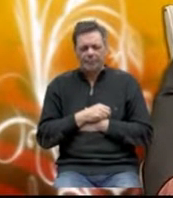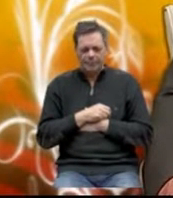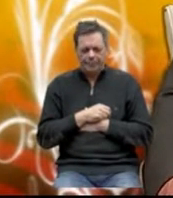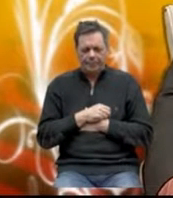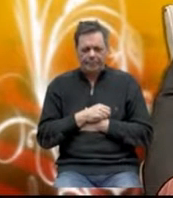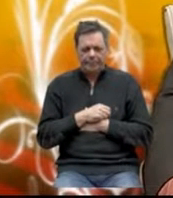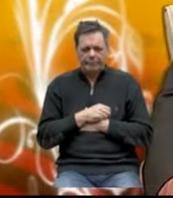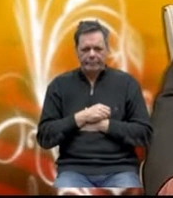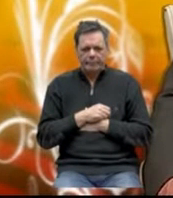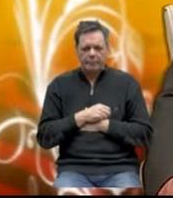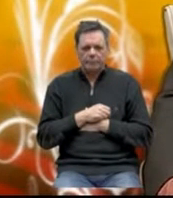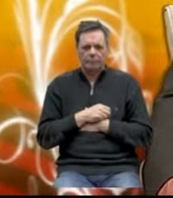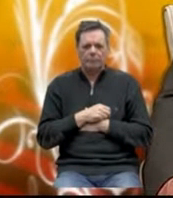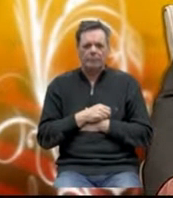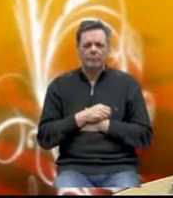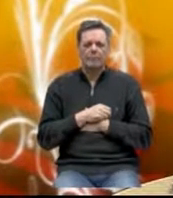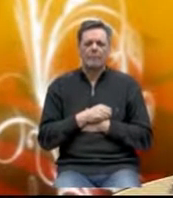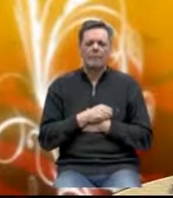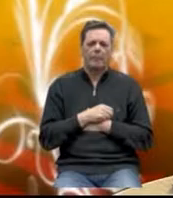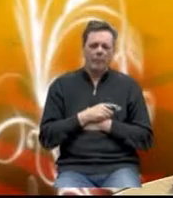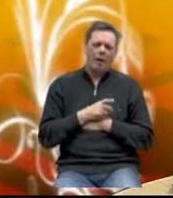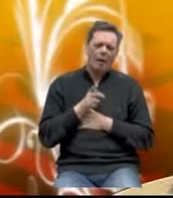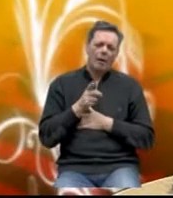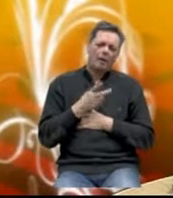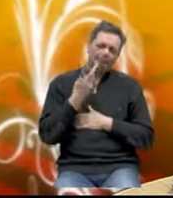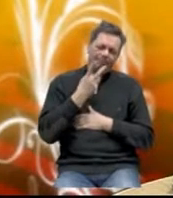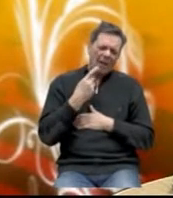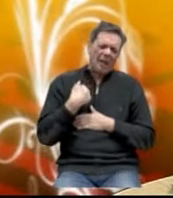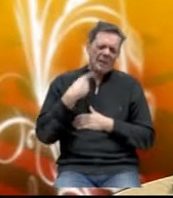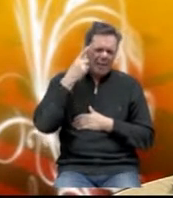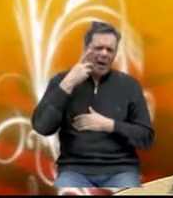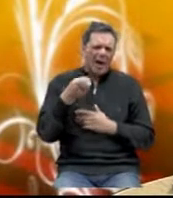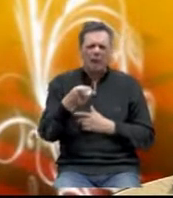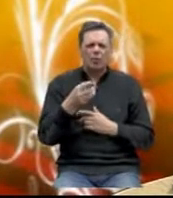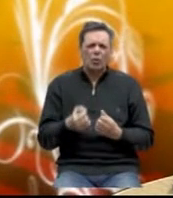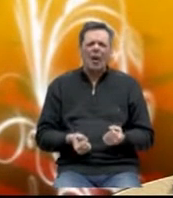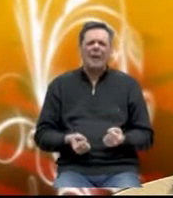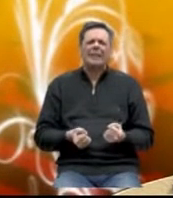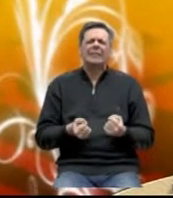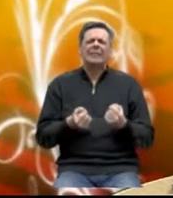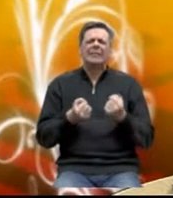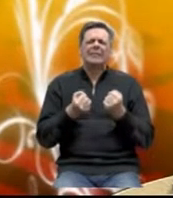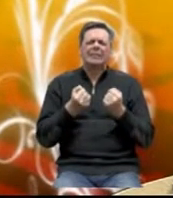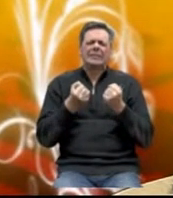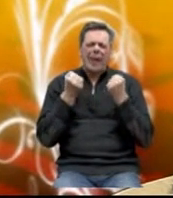Umjeren u svemu. Da. Da. Ali teško je to. Svi nas sam gledala otvoreno, pa sam čula